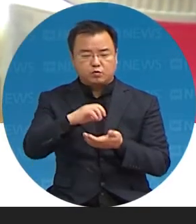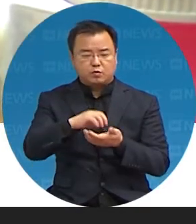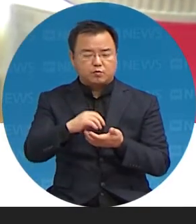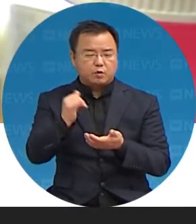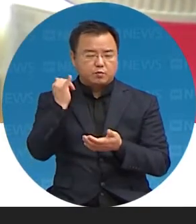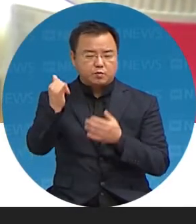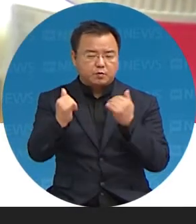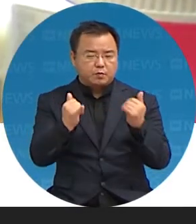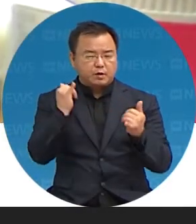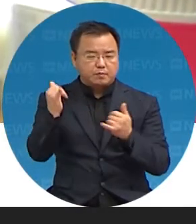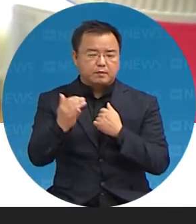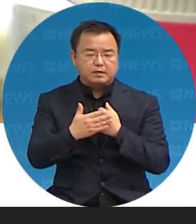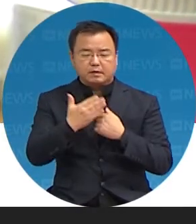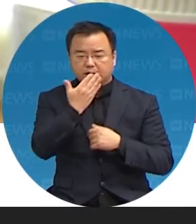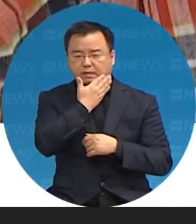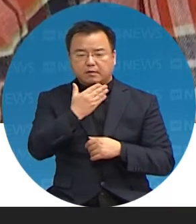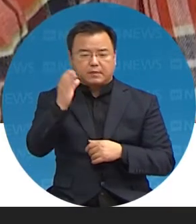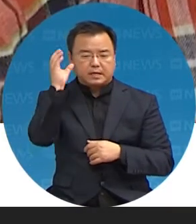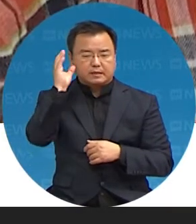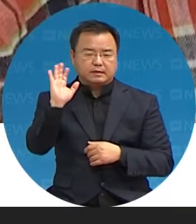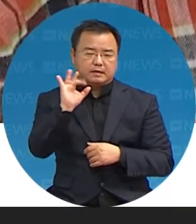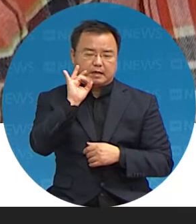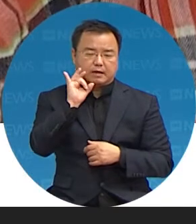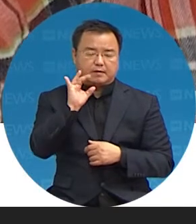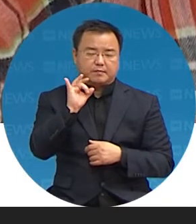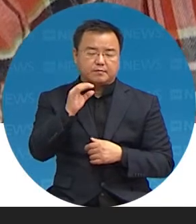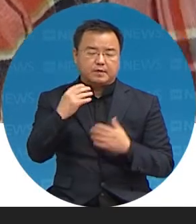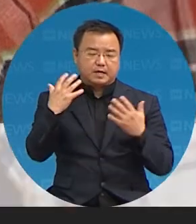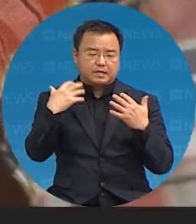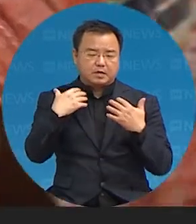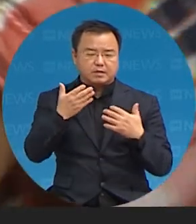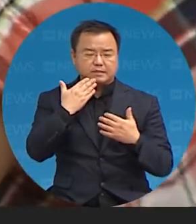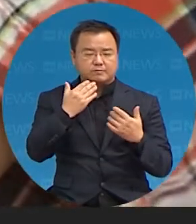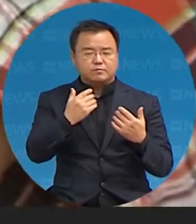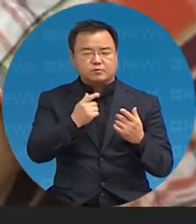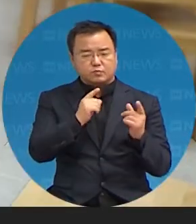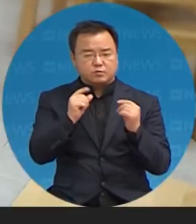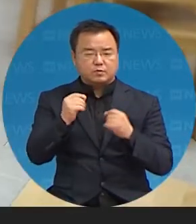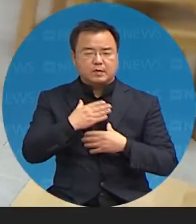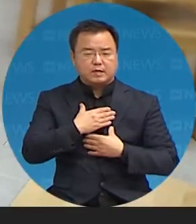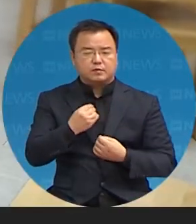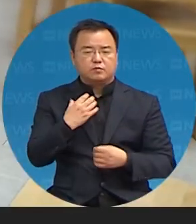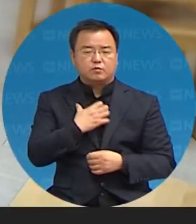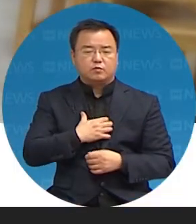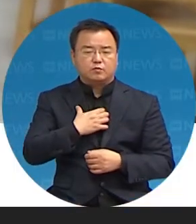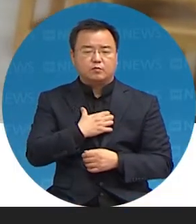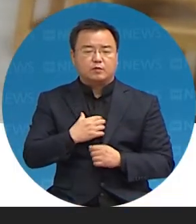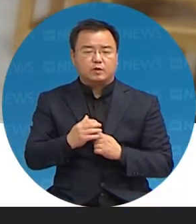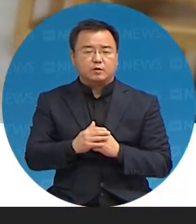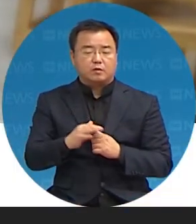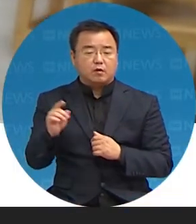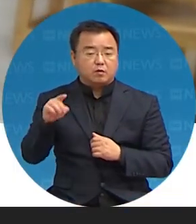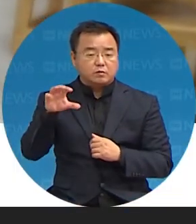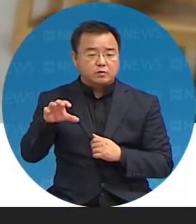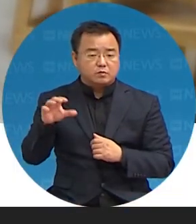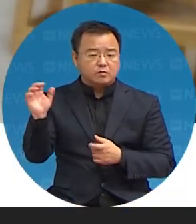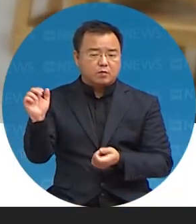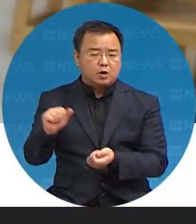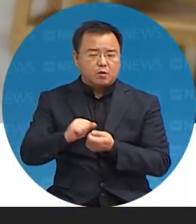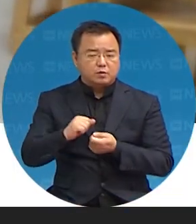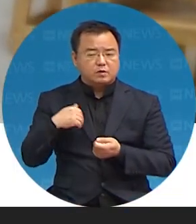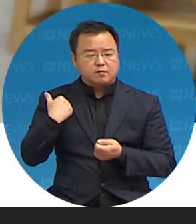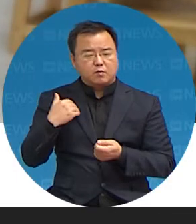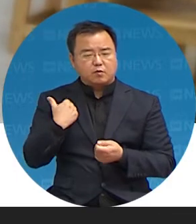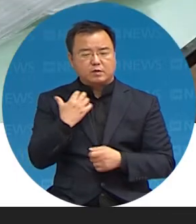영향은 기대할 수도 없고 여름철 식품 안전 2 걱정입니다 환희가 얼마 오이지 모르는 회원 향이